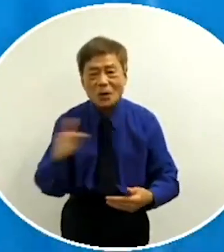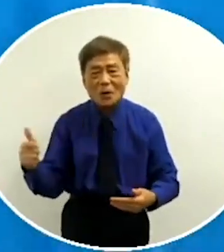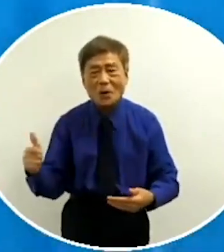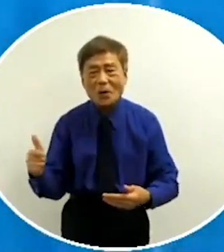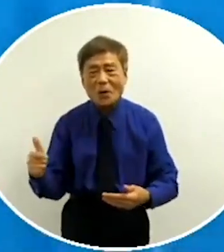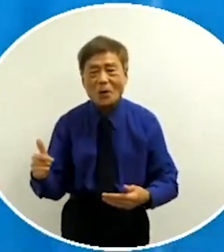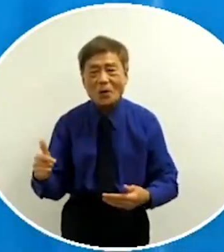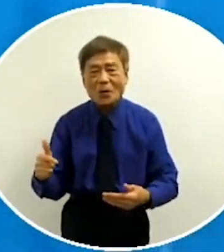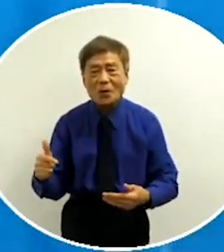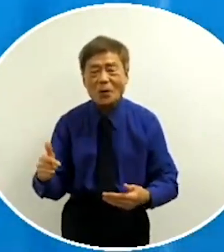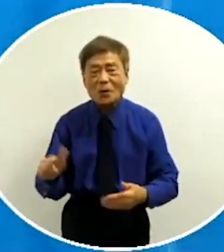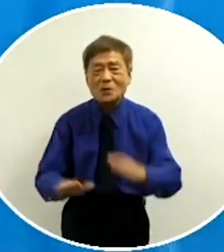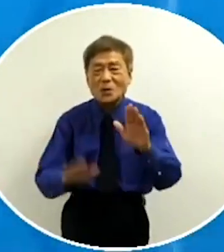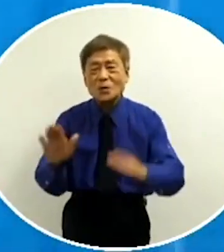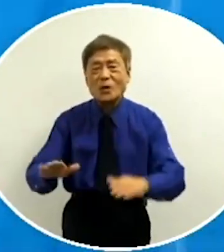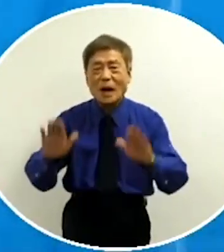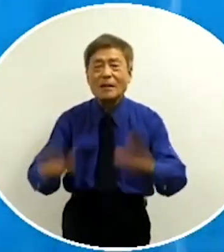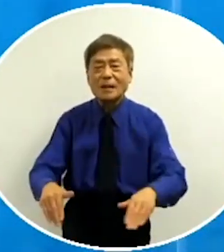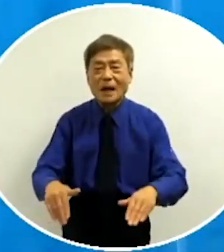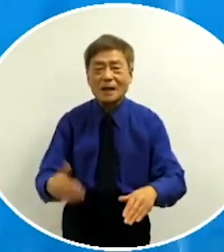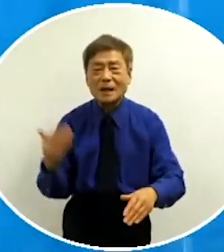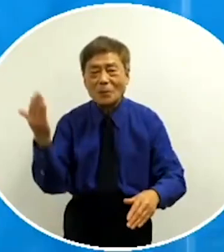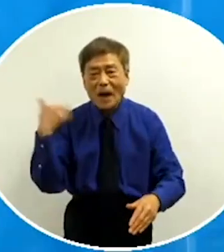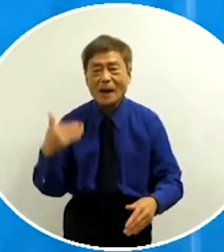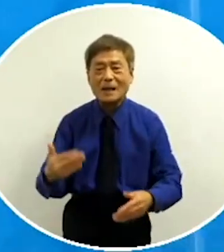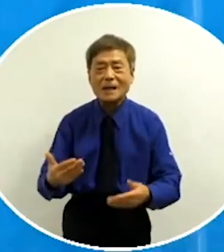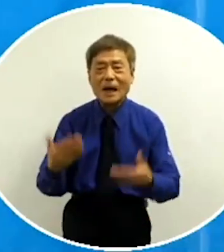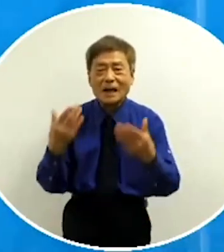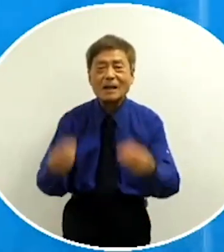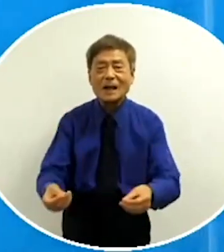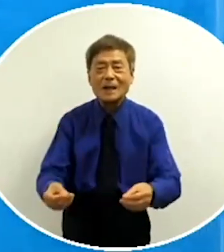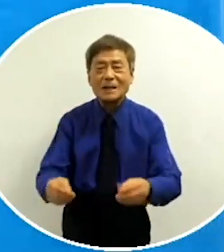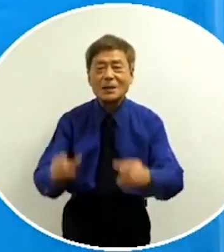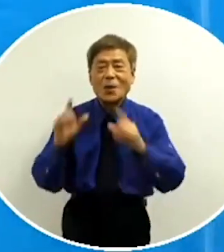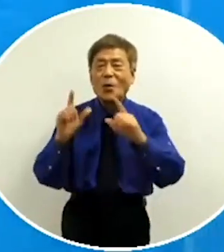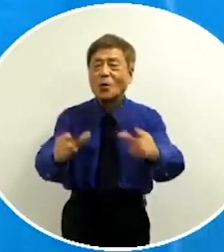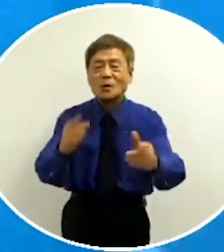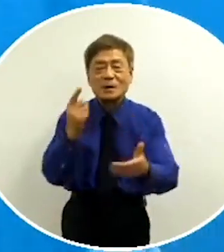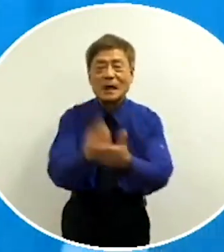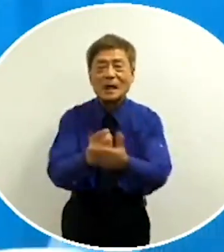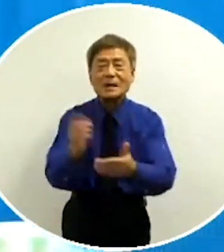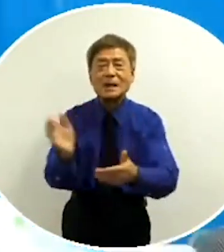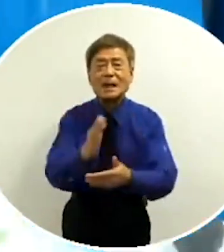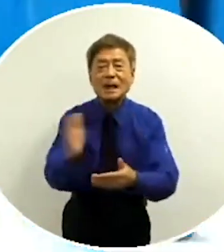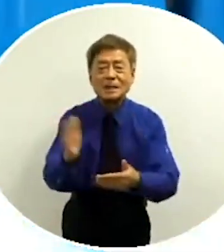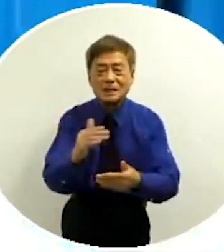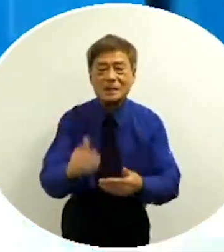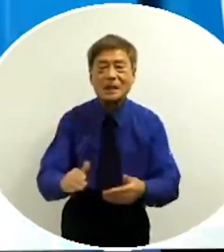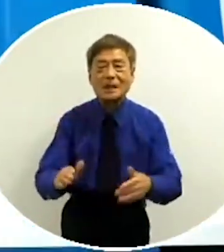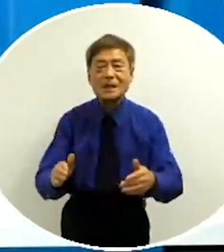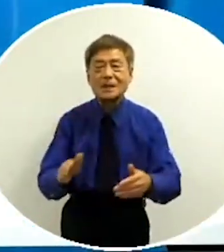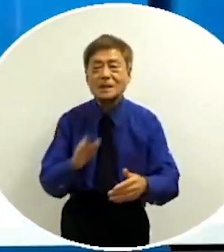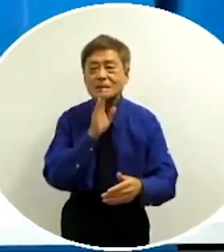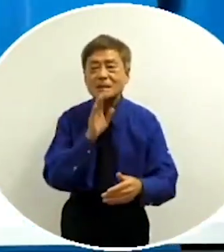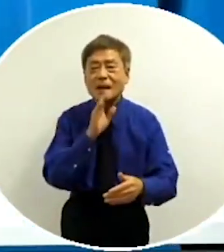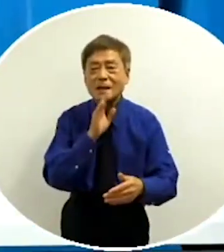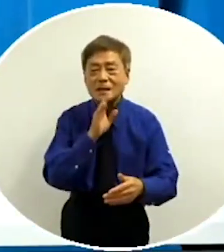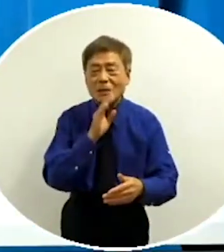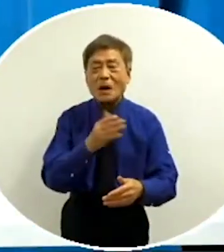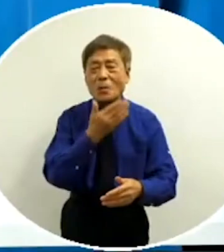のだけが乗っていてあのリアルに今こんな取り組みをやってますとは載ってないんですよねそこがちょっとやっぱりもったいないところ